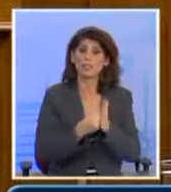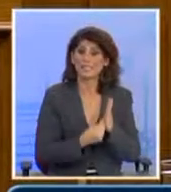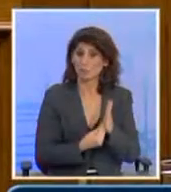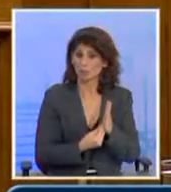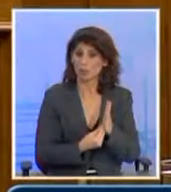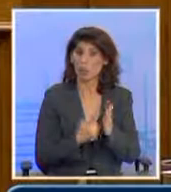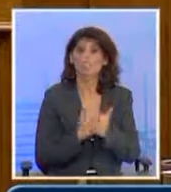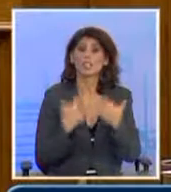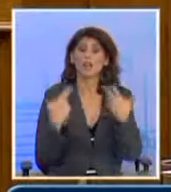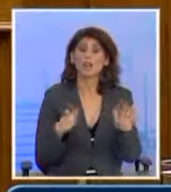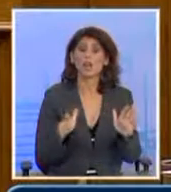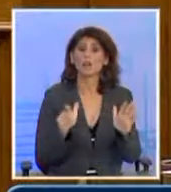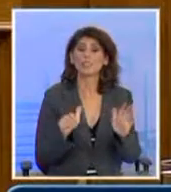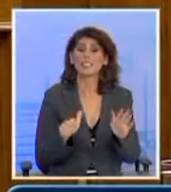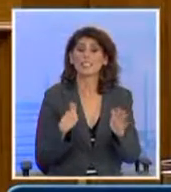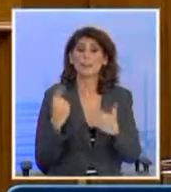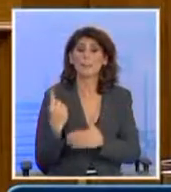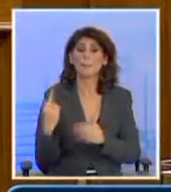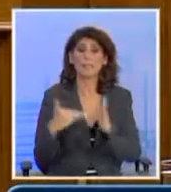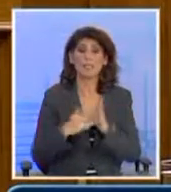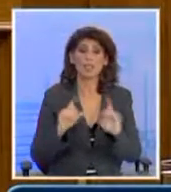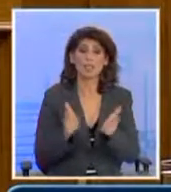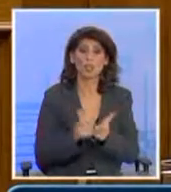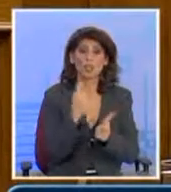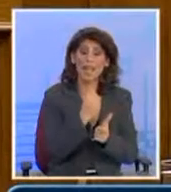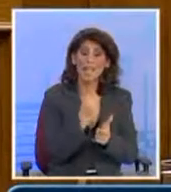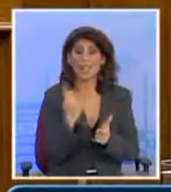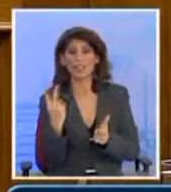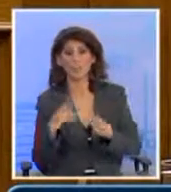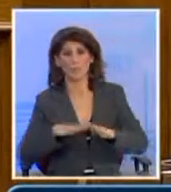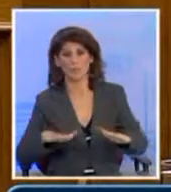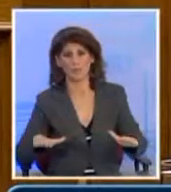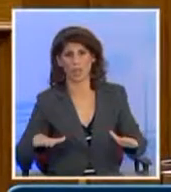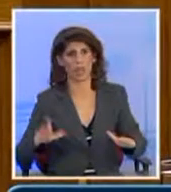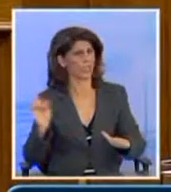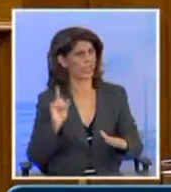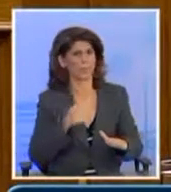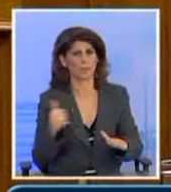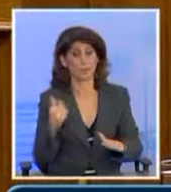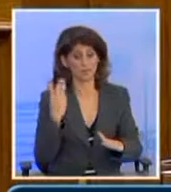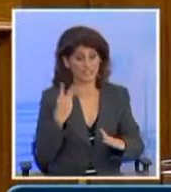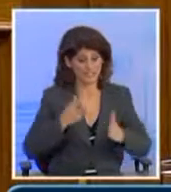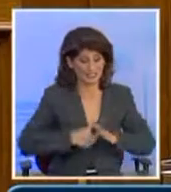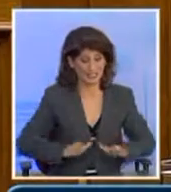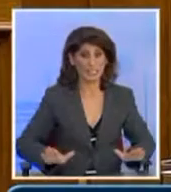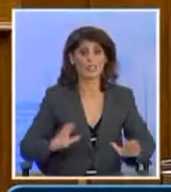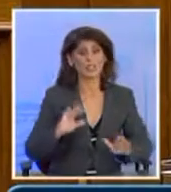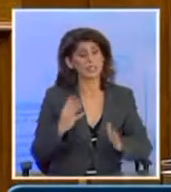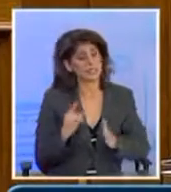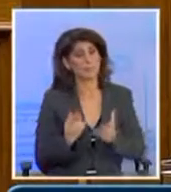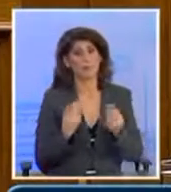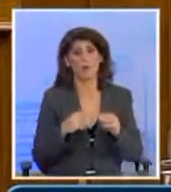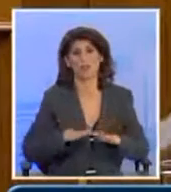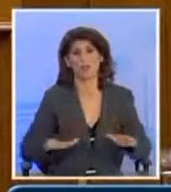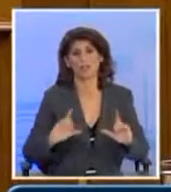κριτηρίων και 861.000 οικογένειες με ένα ή και δύο παιδιά και όχι μόνο τρίτεκνες ή πολύτεκνες